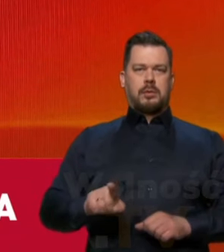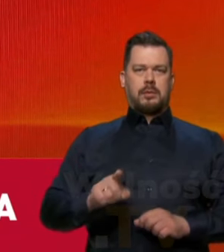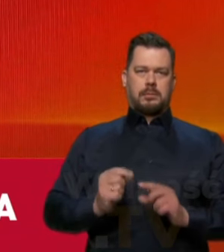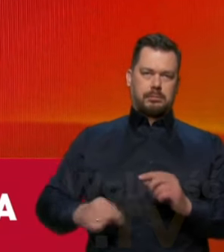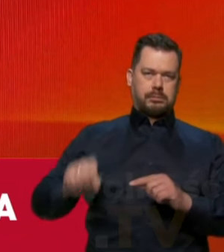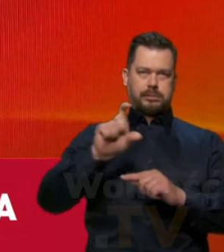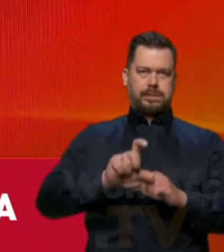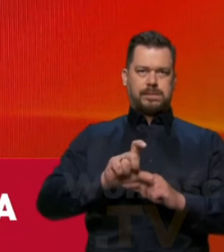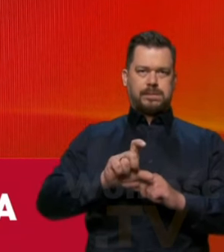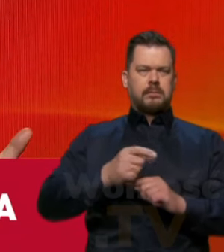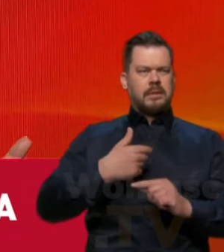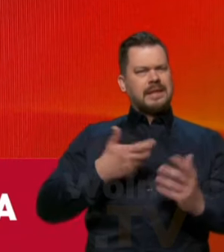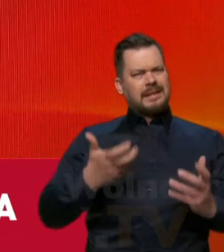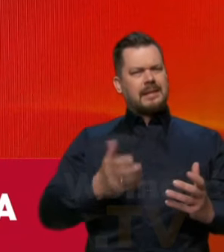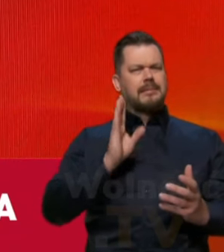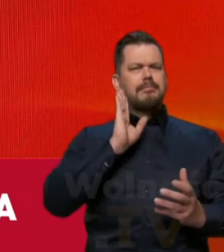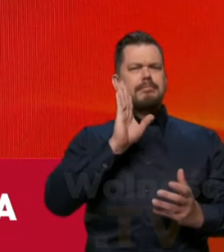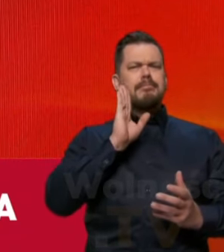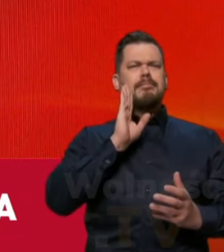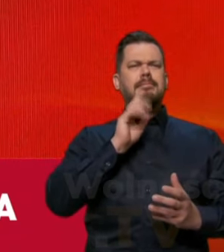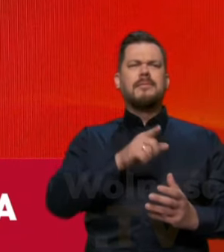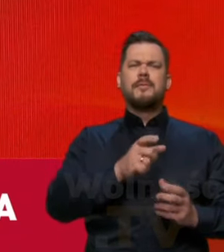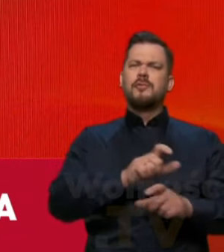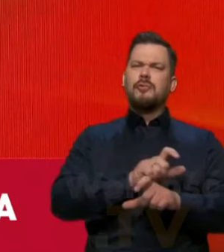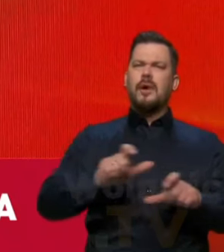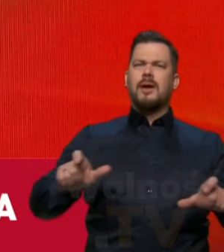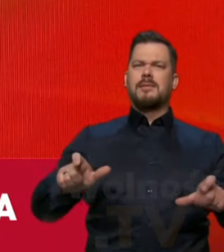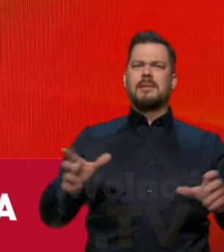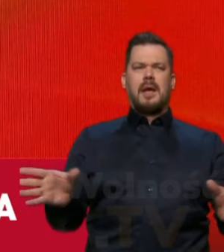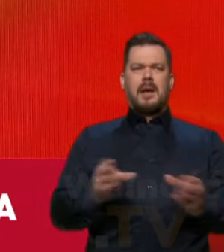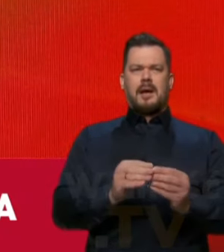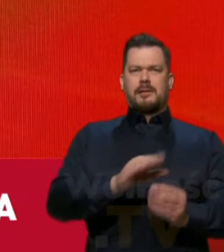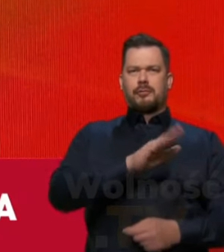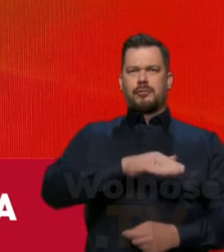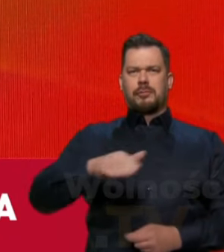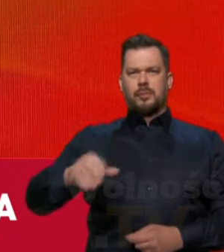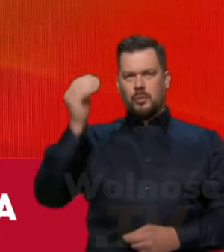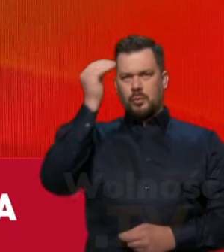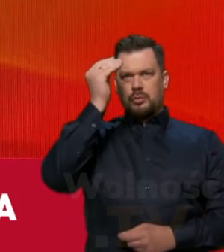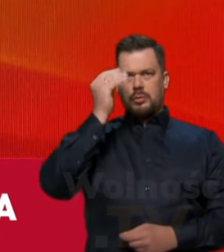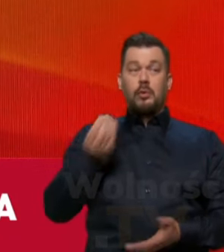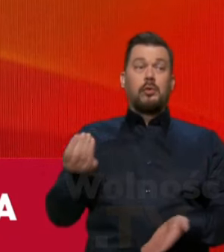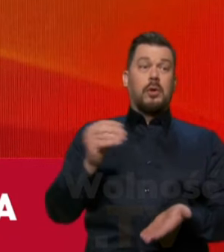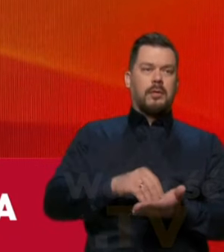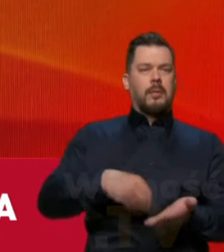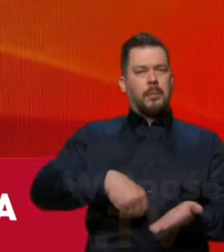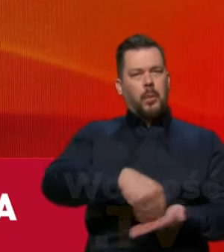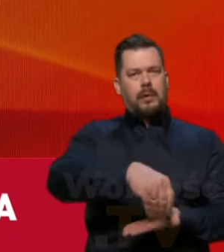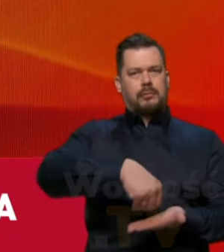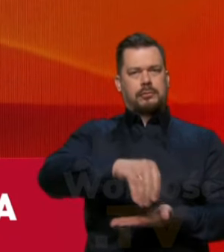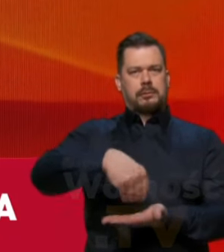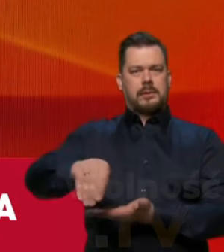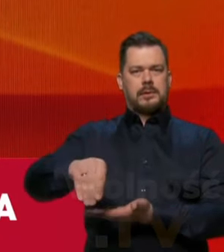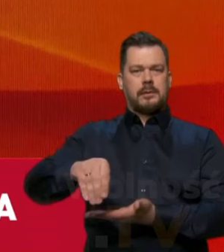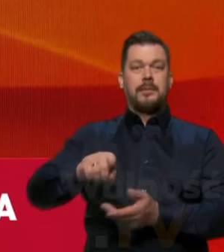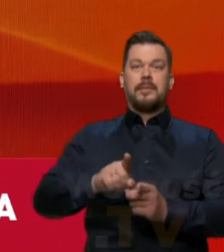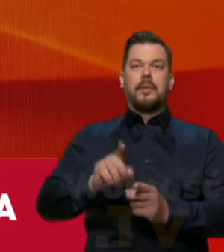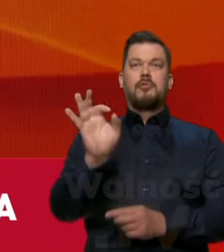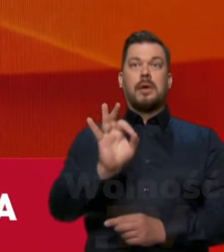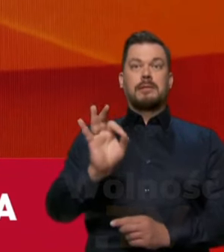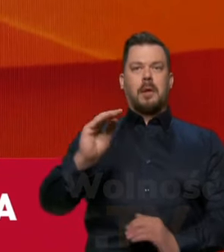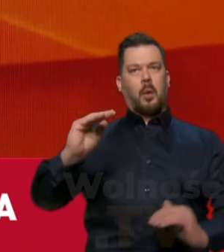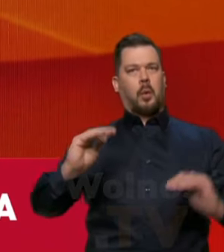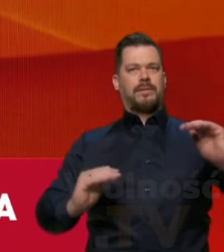pensji, bo dbamy o to, żeby mogli spędzać czas z uczniami. Płacimy za dodatkowe zajęcia. Również wyrównujemy szanse,